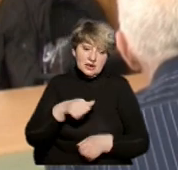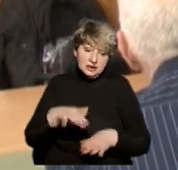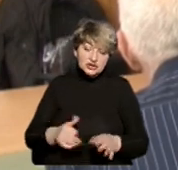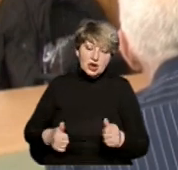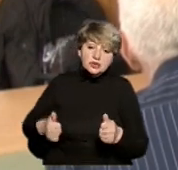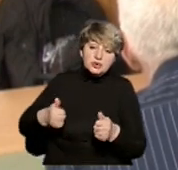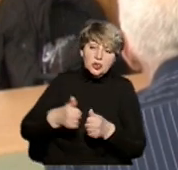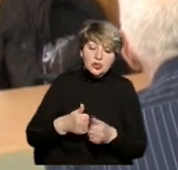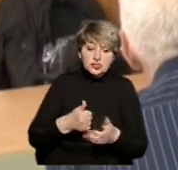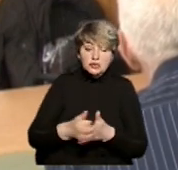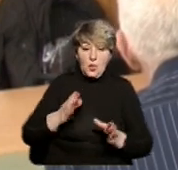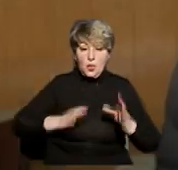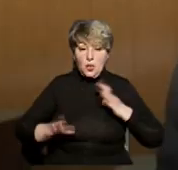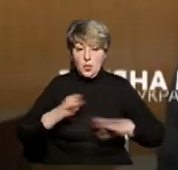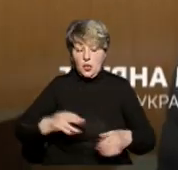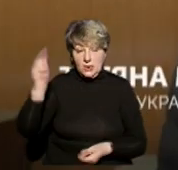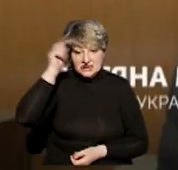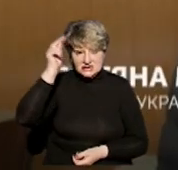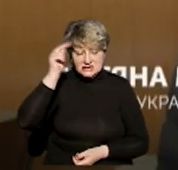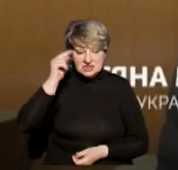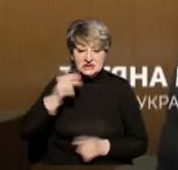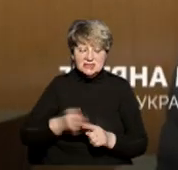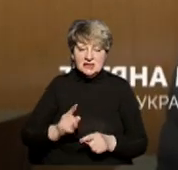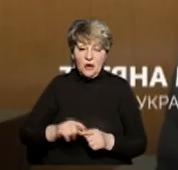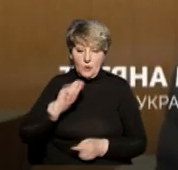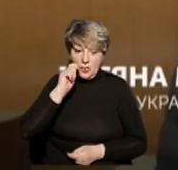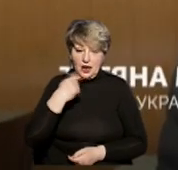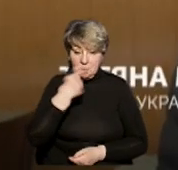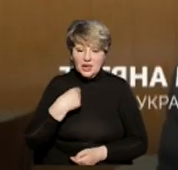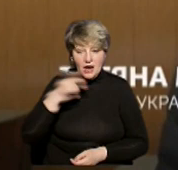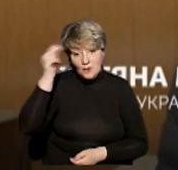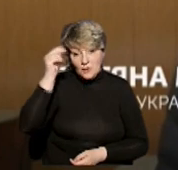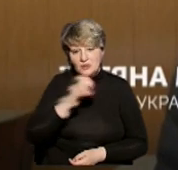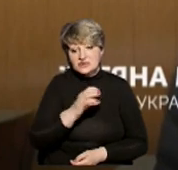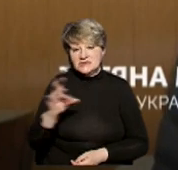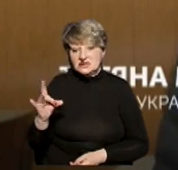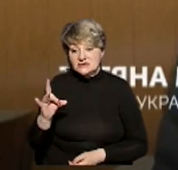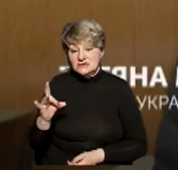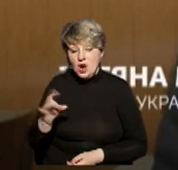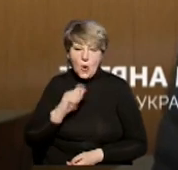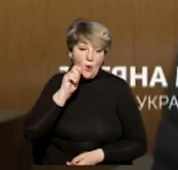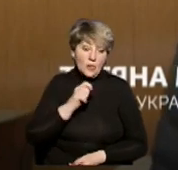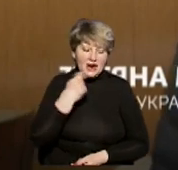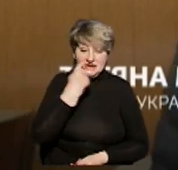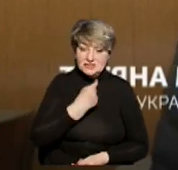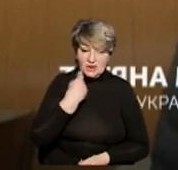з вивчення української мови. Я вивчалася в Радянському Союзі, і тому що українську